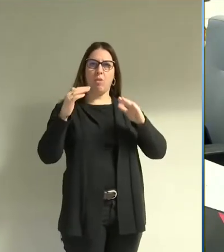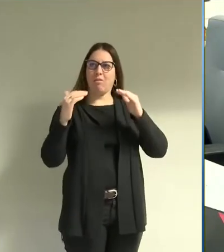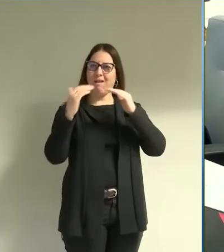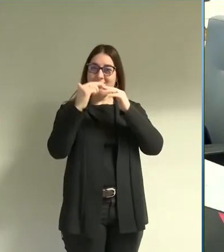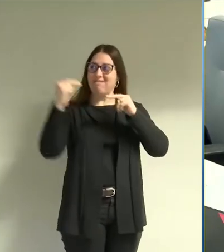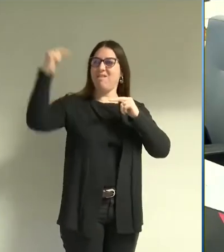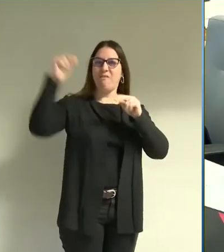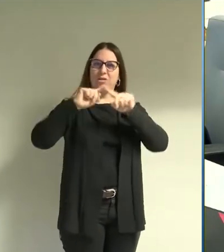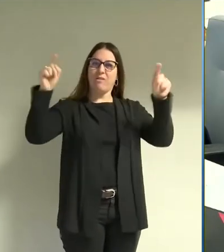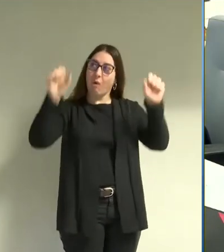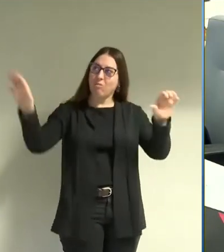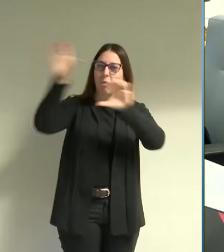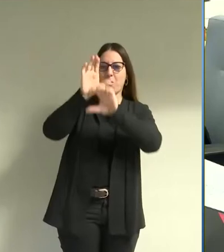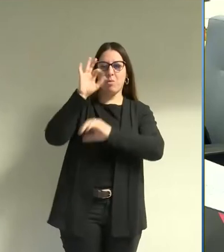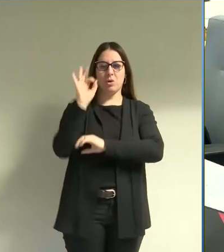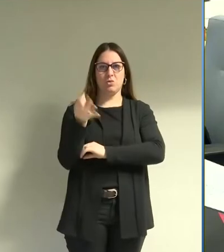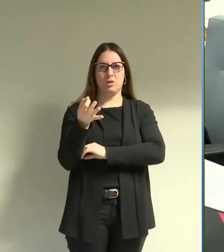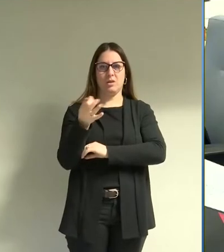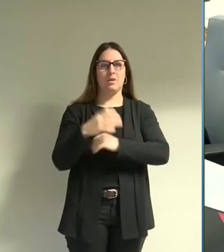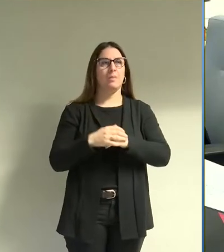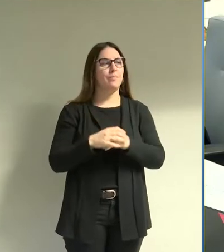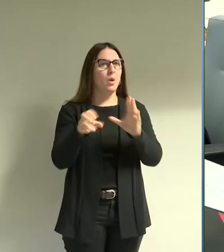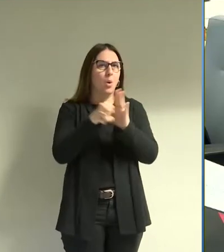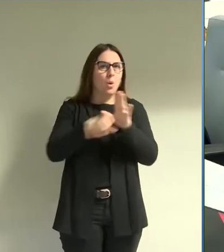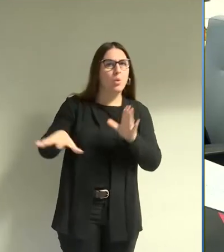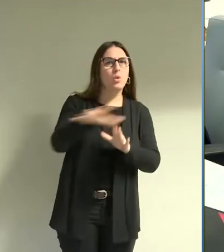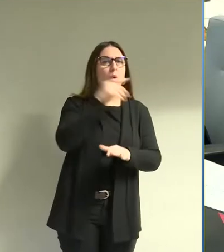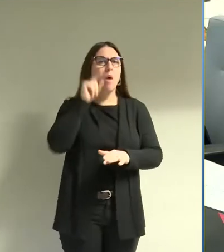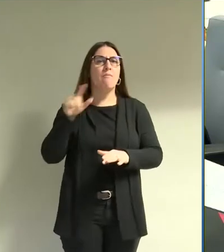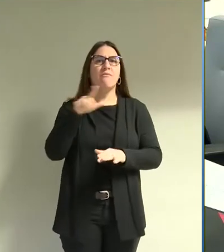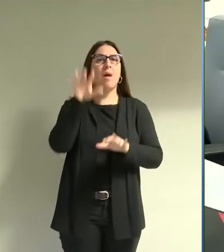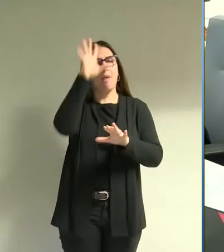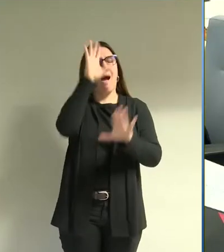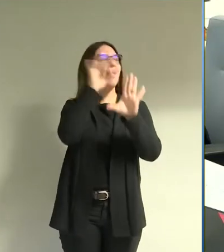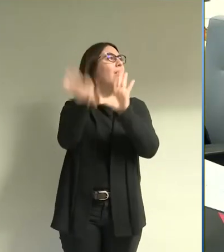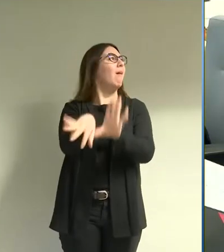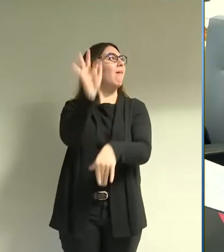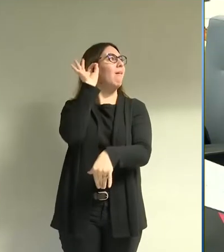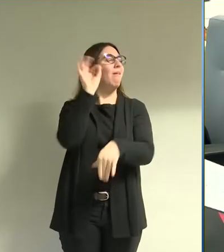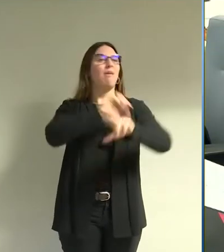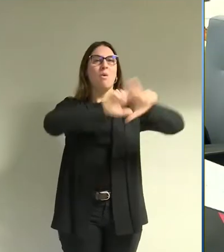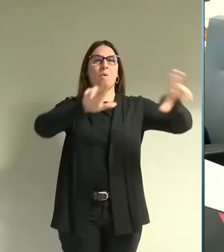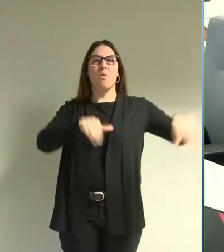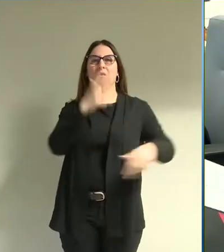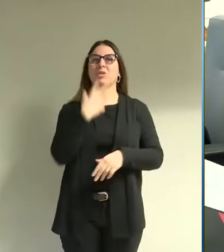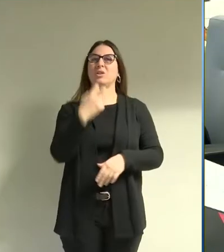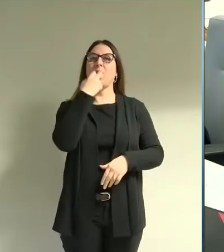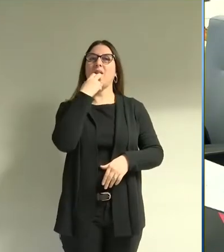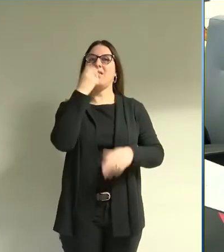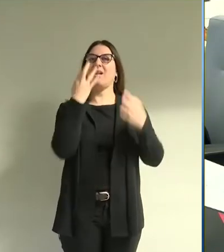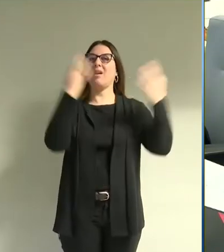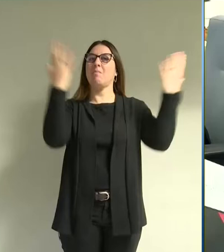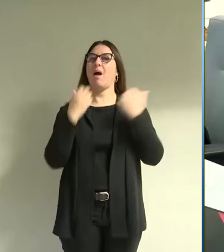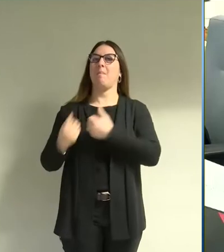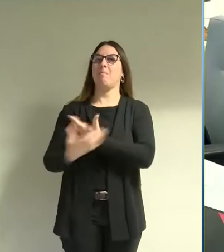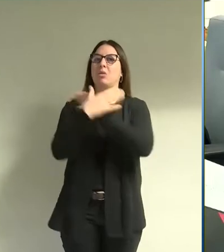et il est il nous encourageons les grenobloises et grenoblois qui serait tirée au sort pour la convention citoyenne pour le climat de la métropole à y aller